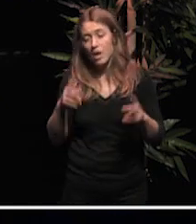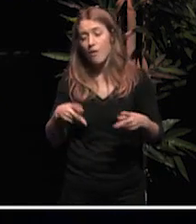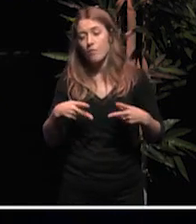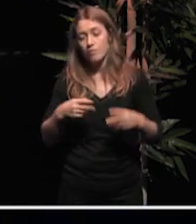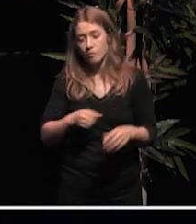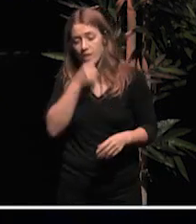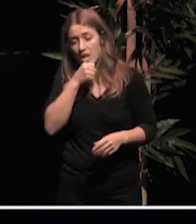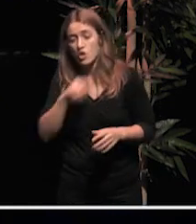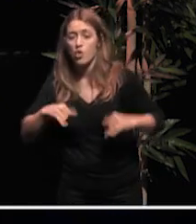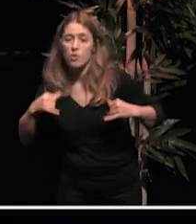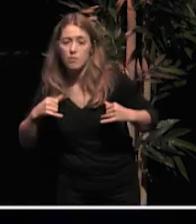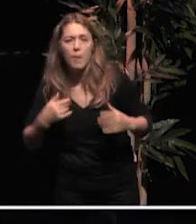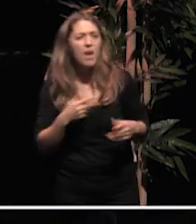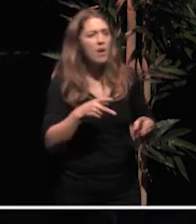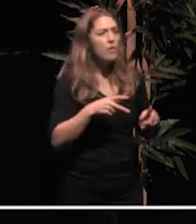vachement important. C'est une grande différence.